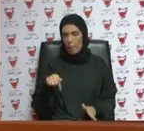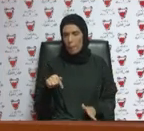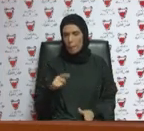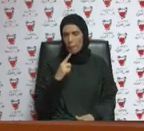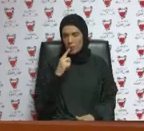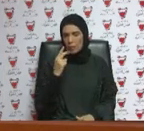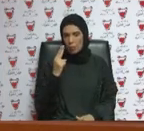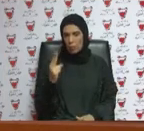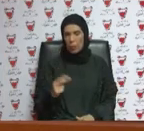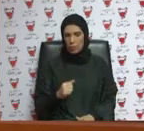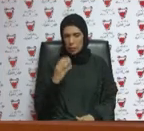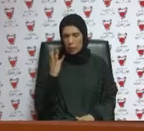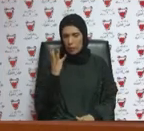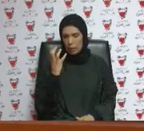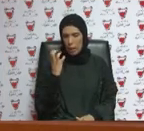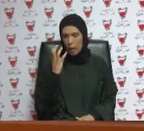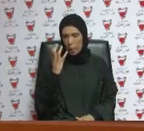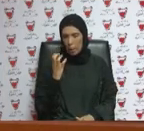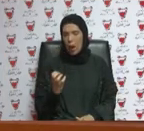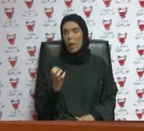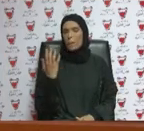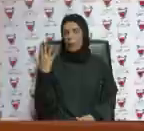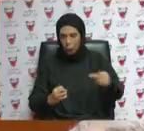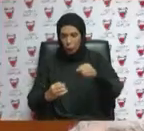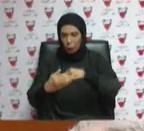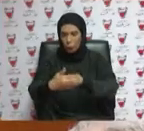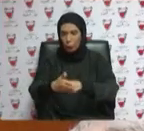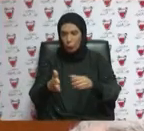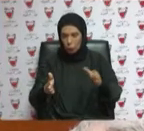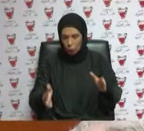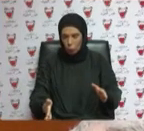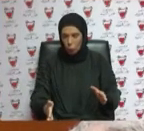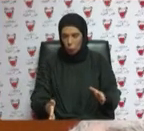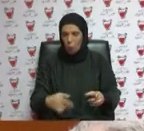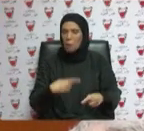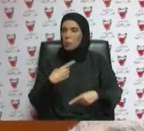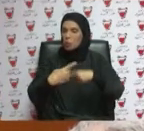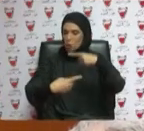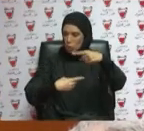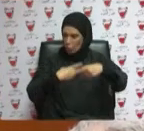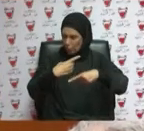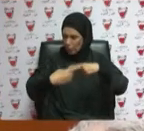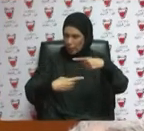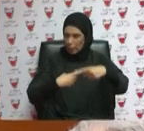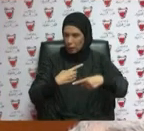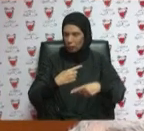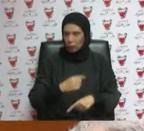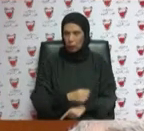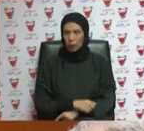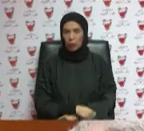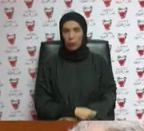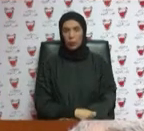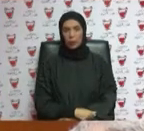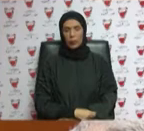العمال طبعا بشكل عام. استمرار العامل على رأس وظيفته يعني استمرار